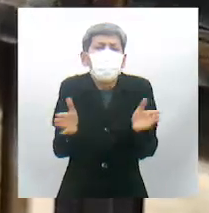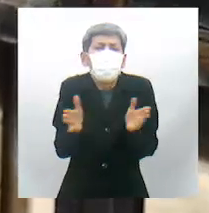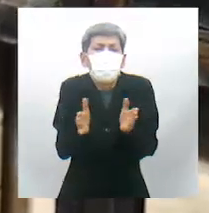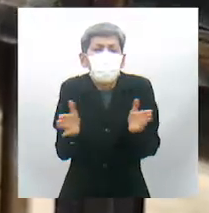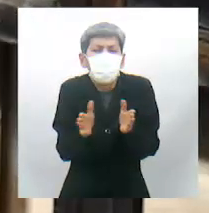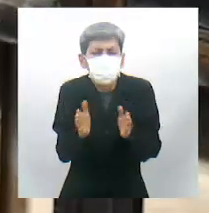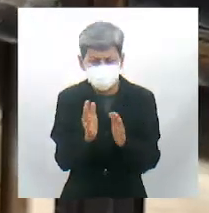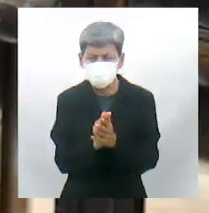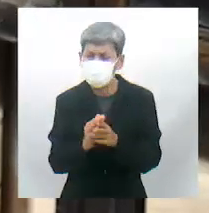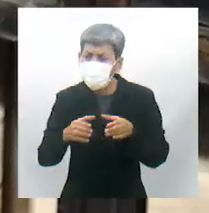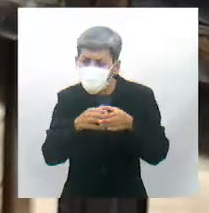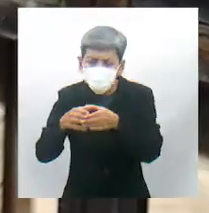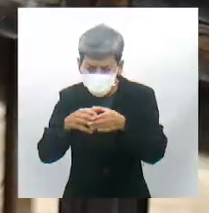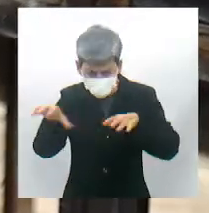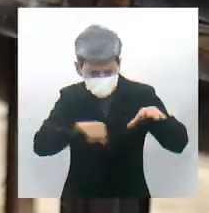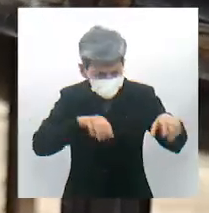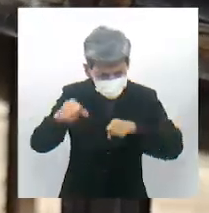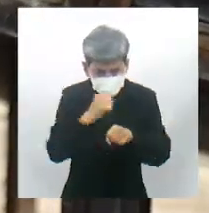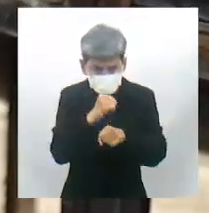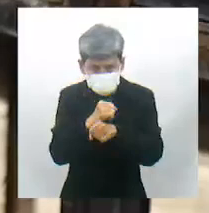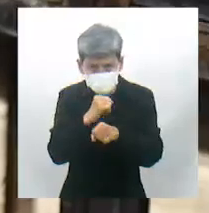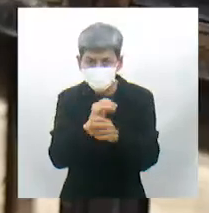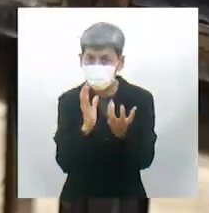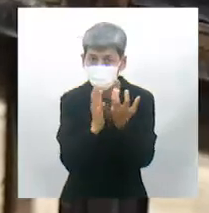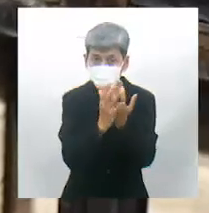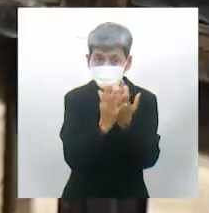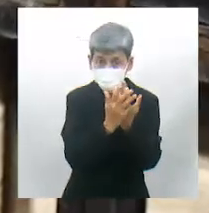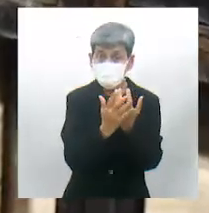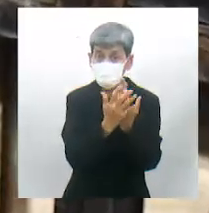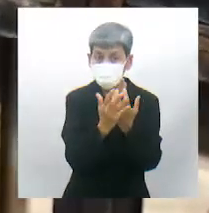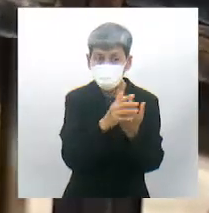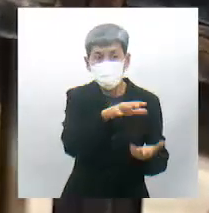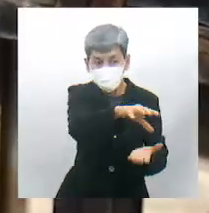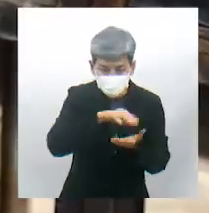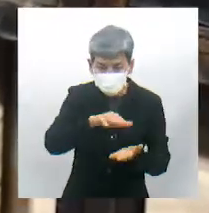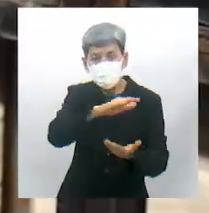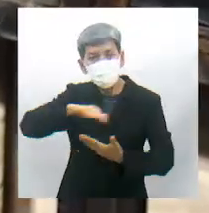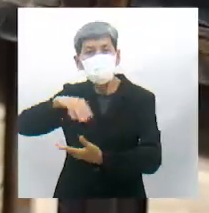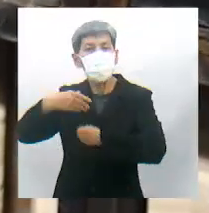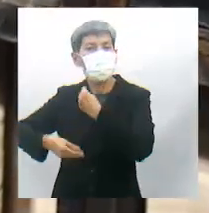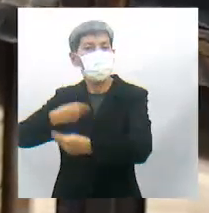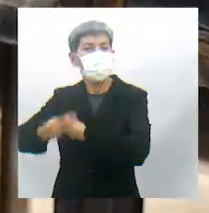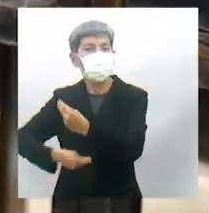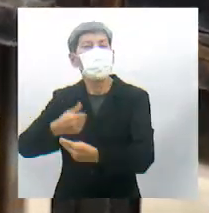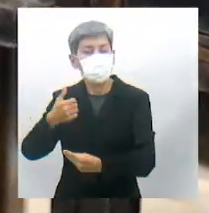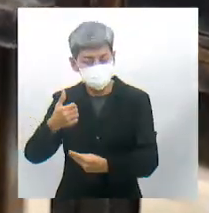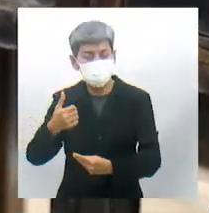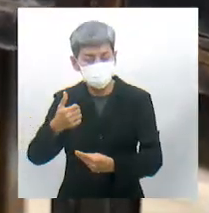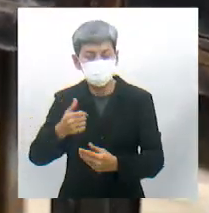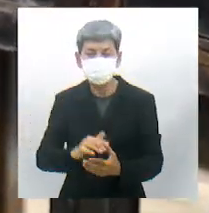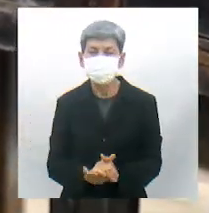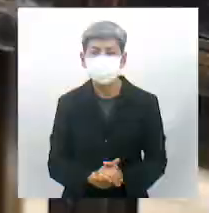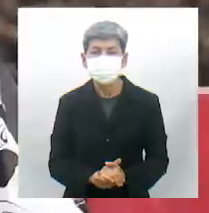หาเพื่อนหาสมาชิกนะครับจะได้เราไปเอาผักของเขามา ส่งต่อขายให้เพื่อนสมาชิกต่